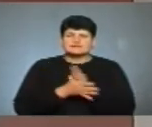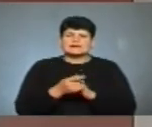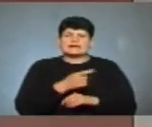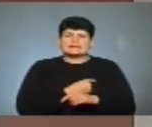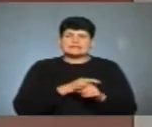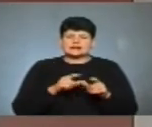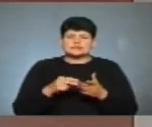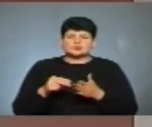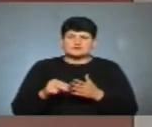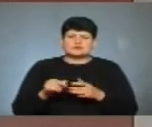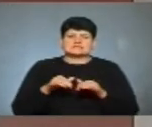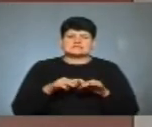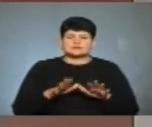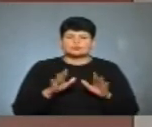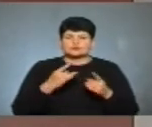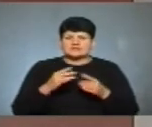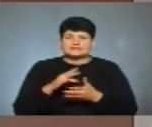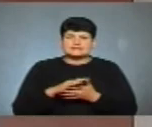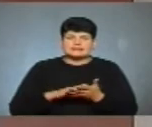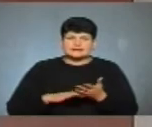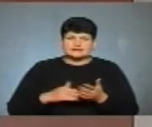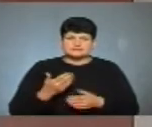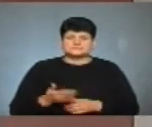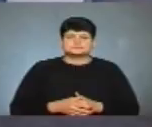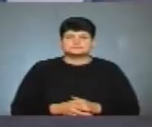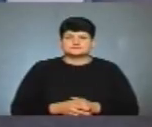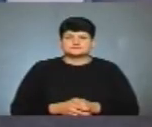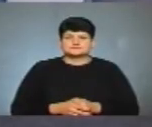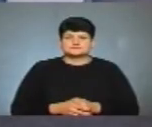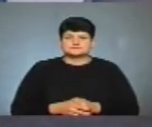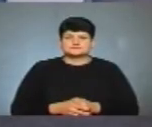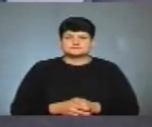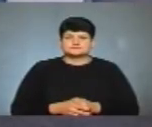лікарні на закупівлю засобів, говоритимемо далі. Людмило, тобі слово.